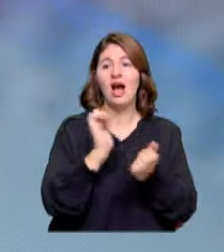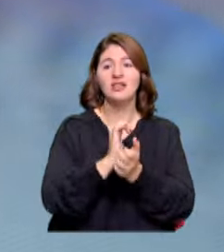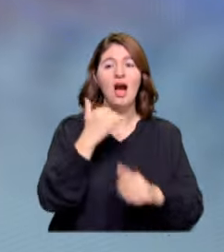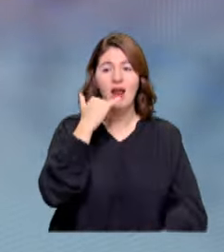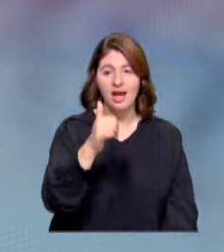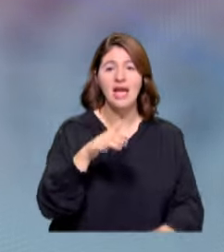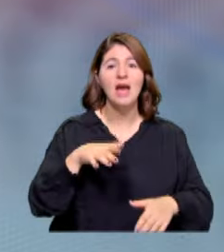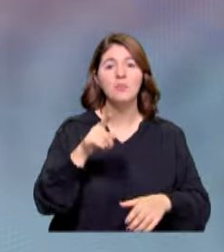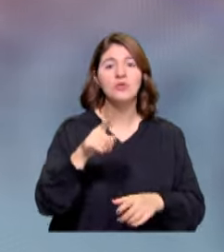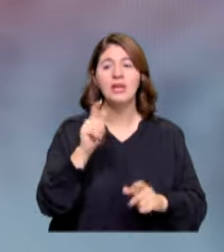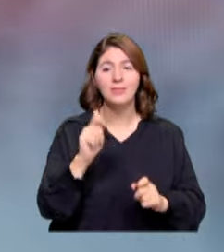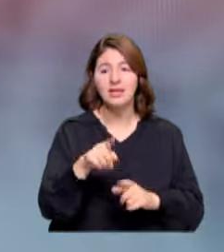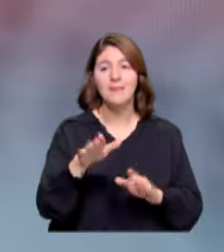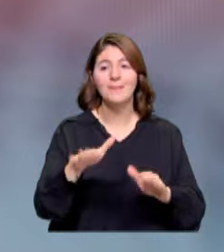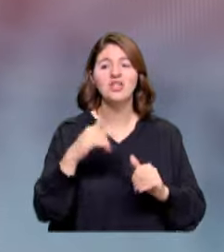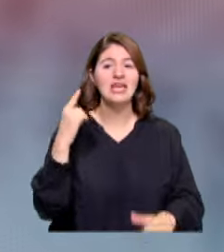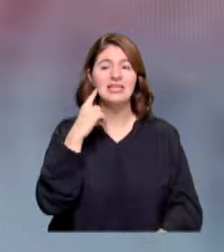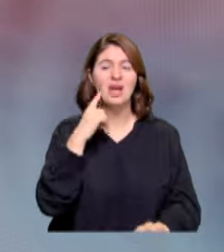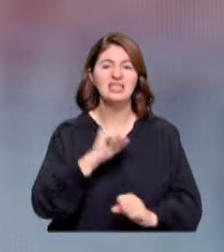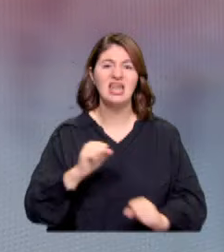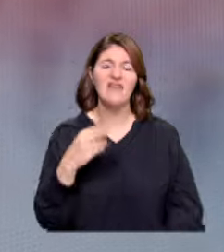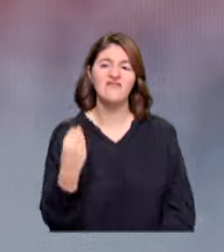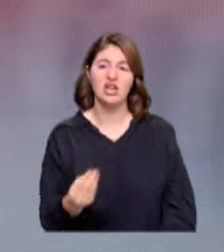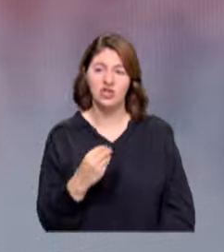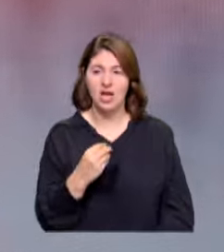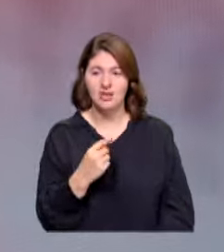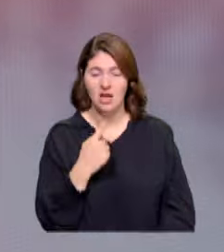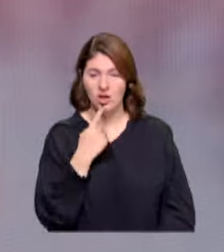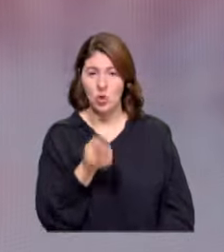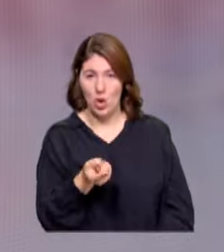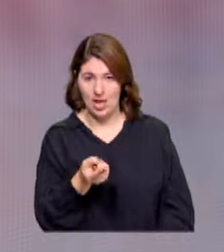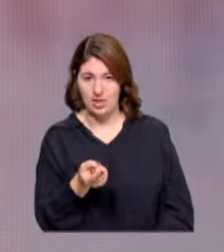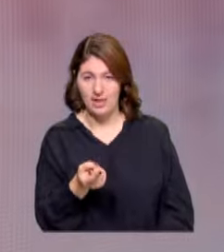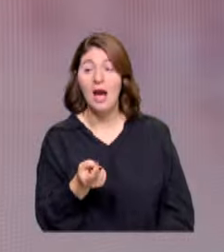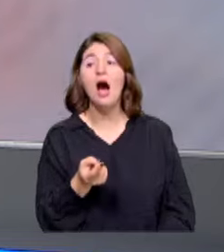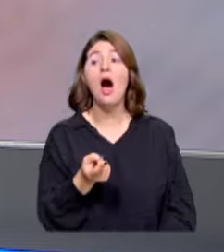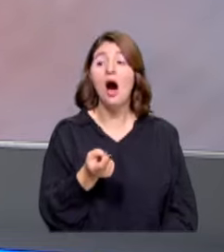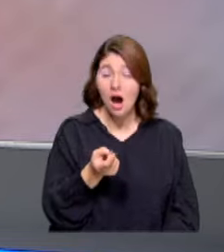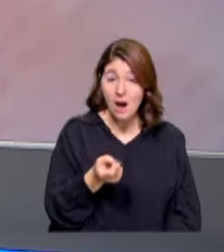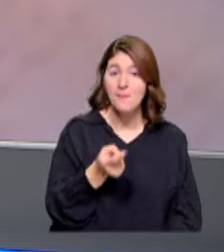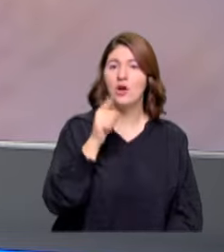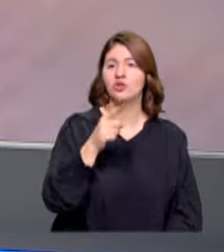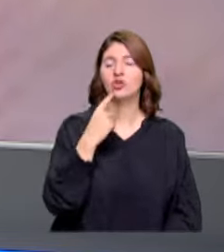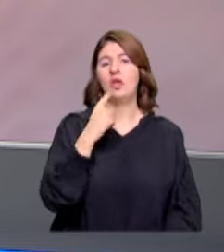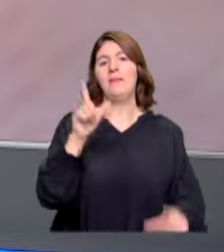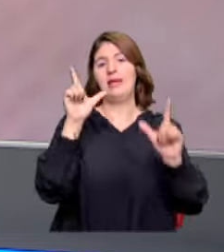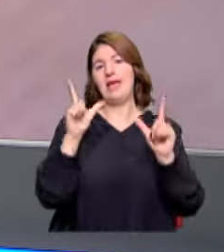arayarak eylemin meclisin itibarını zedeleyeceğini ileri sürdü. Ama şunu da söylemek gerekir ki